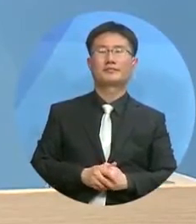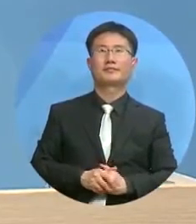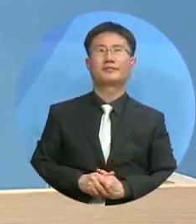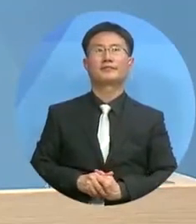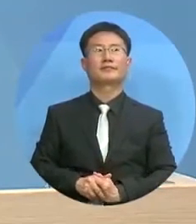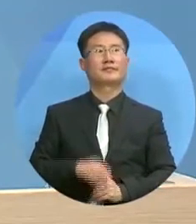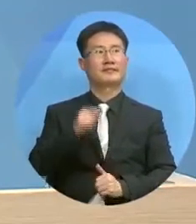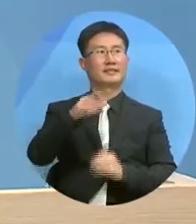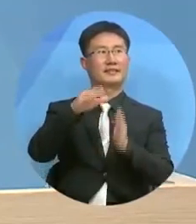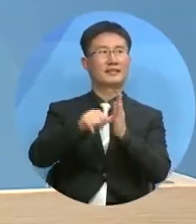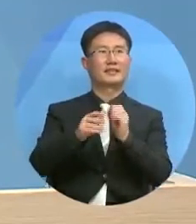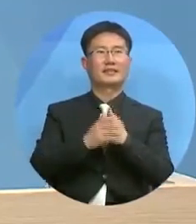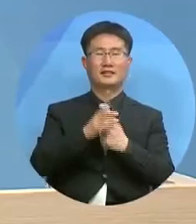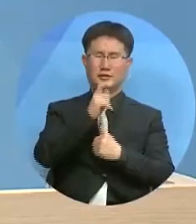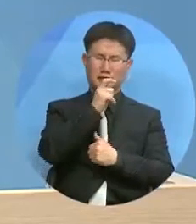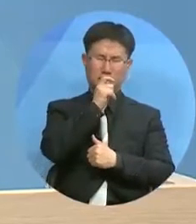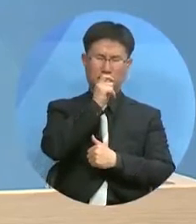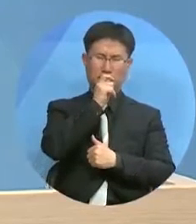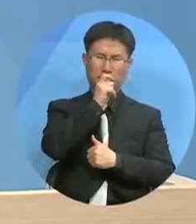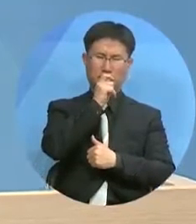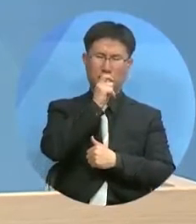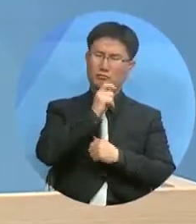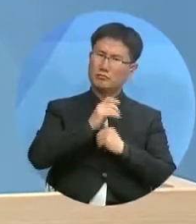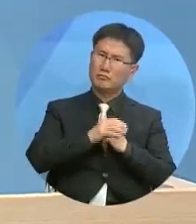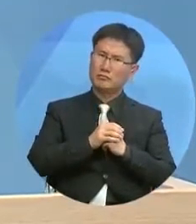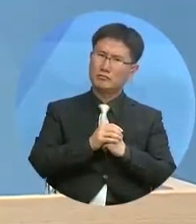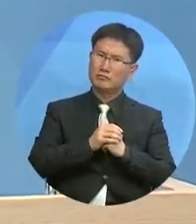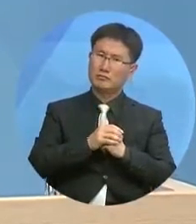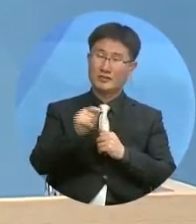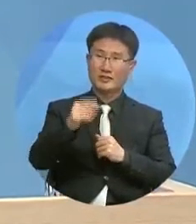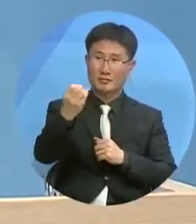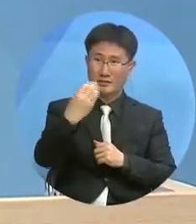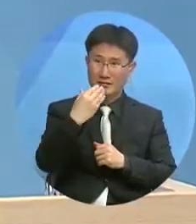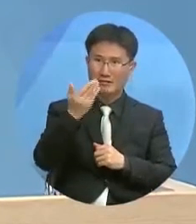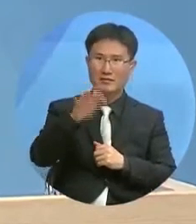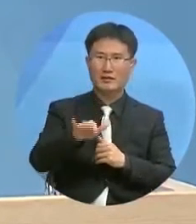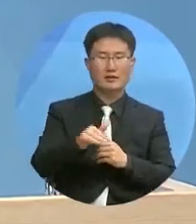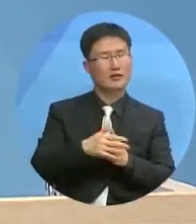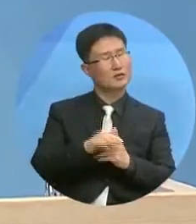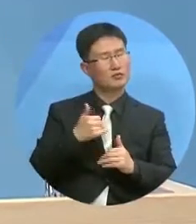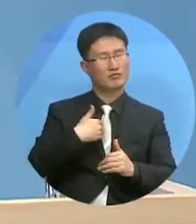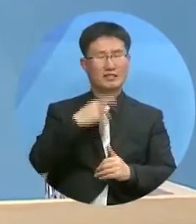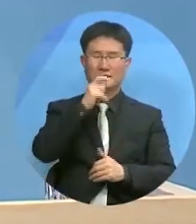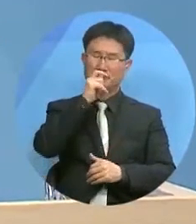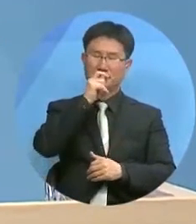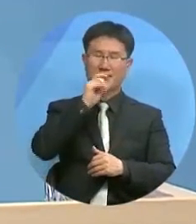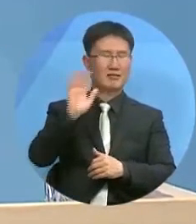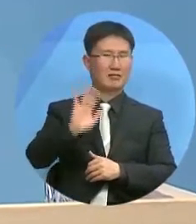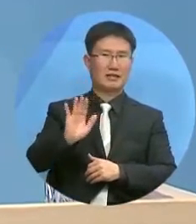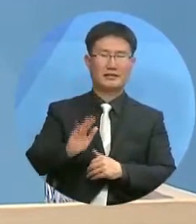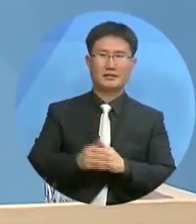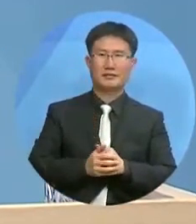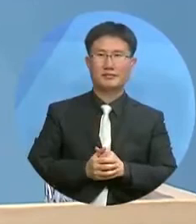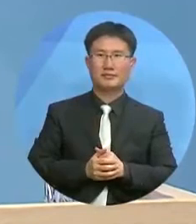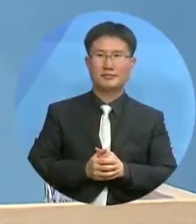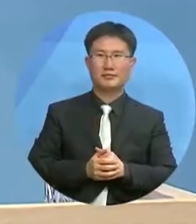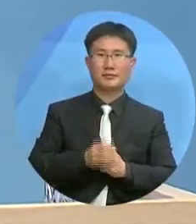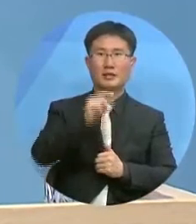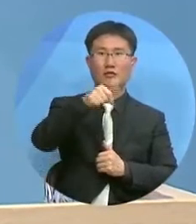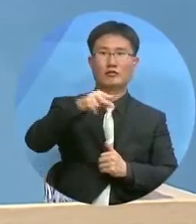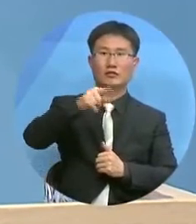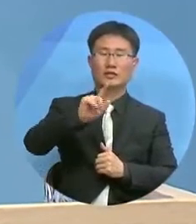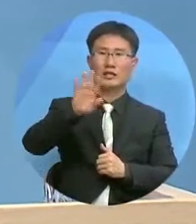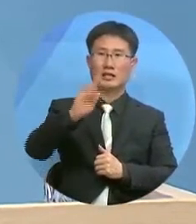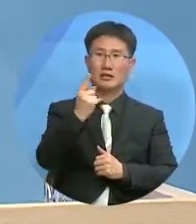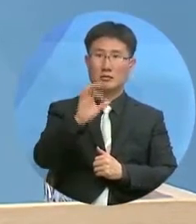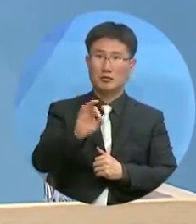그때 당시에 침묵했다. 그런 식으로 말씀하셨는데 침묵한 것이 아니고요. 이 국사봉